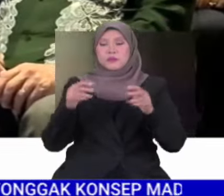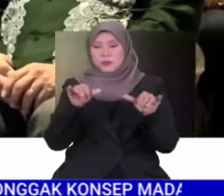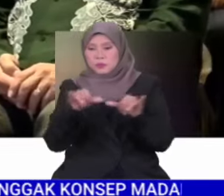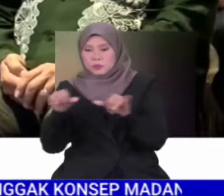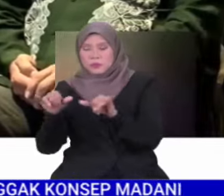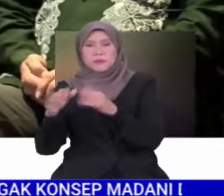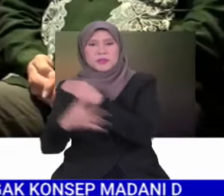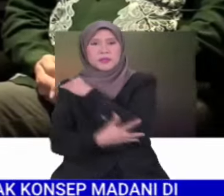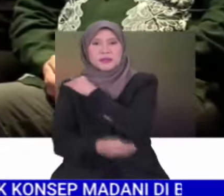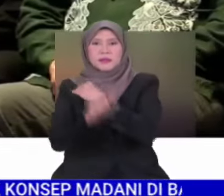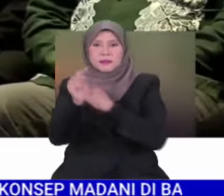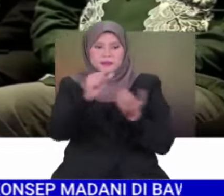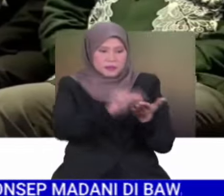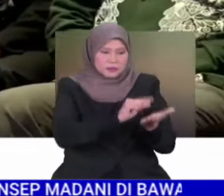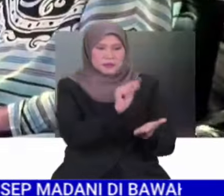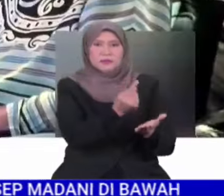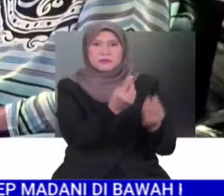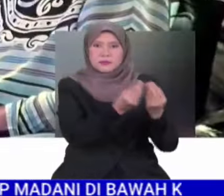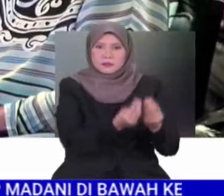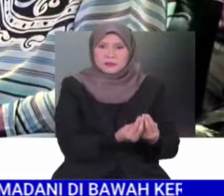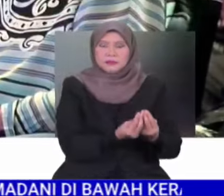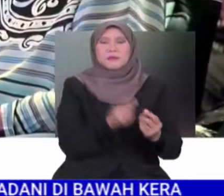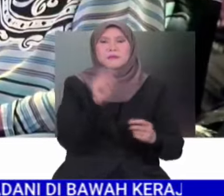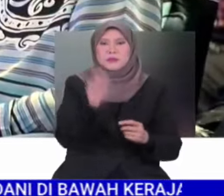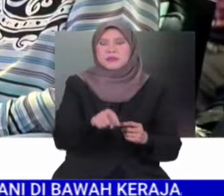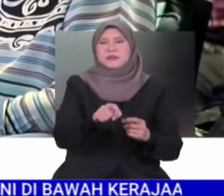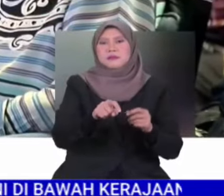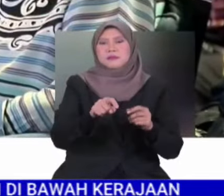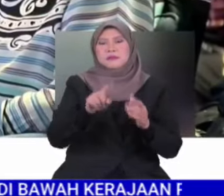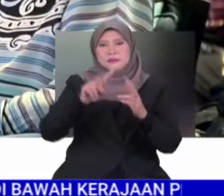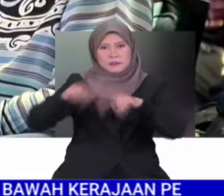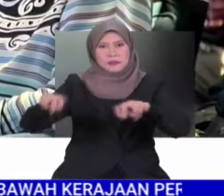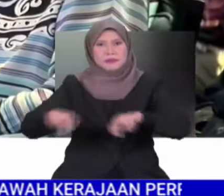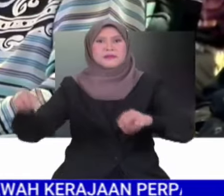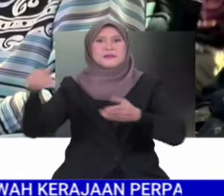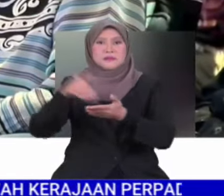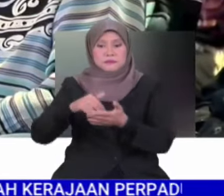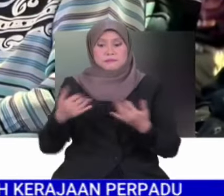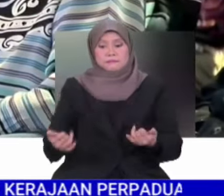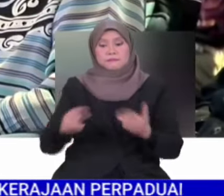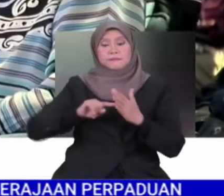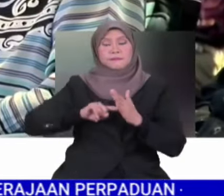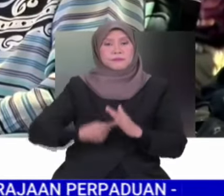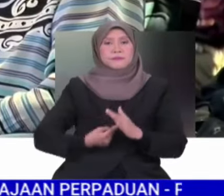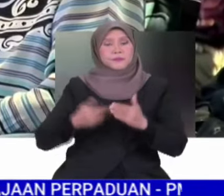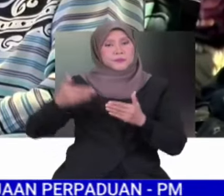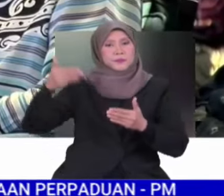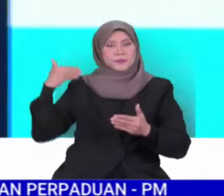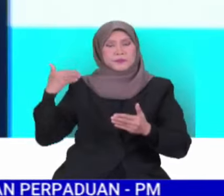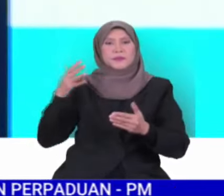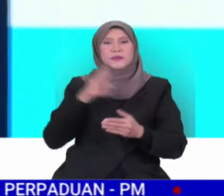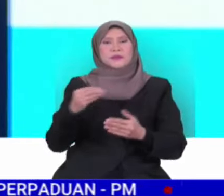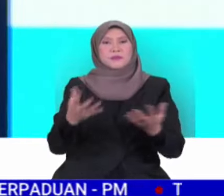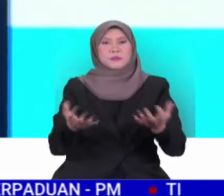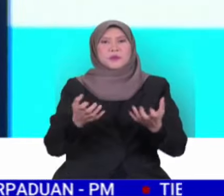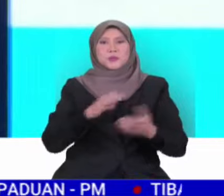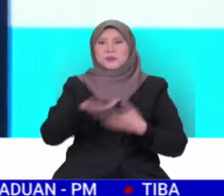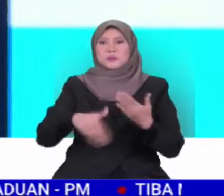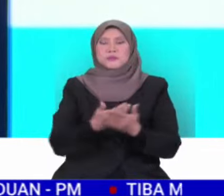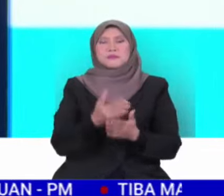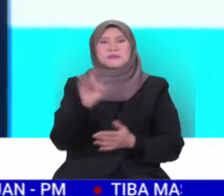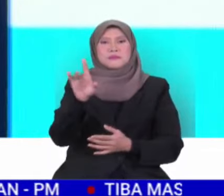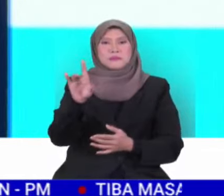kemiskinan, hanya pendapatan. Sebab itu ia harus diperluaskan dan ini telah pun dimulakan sebelum ini dan saya mahu perkara